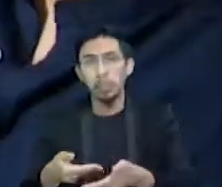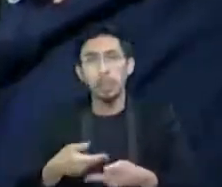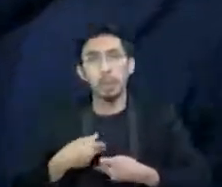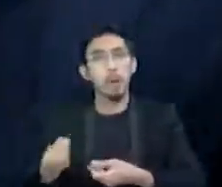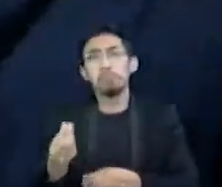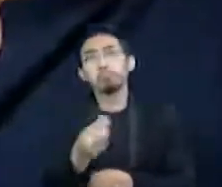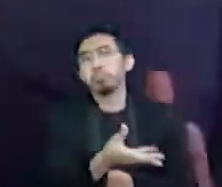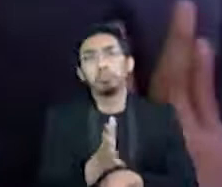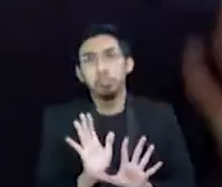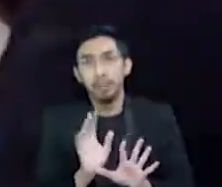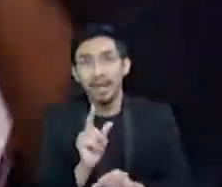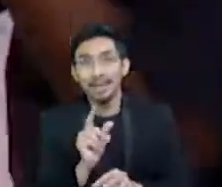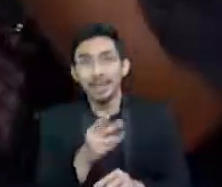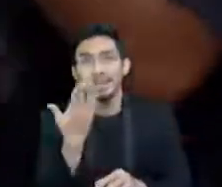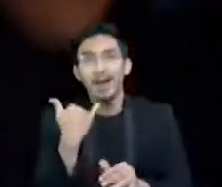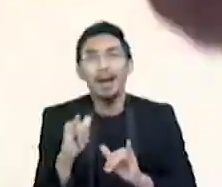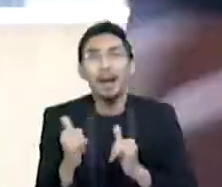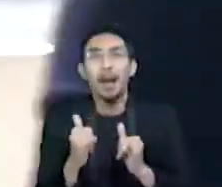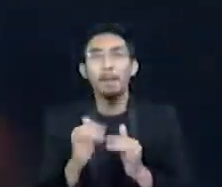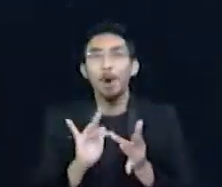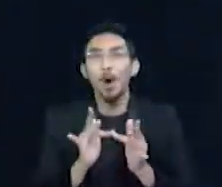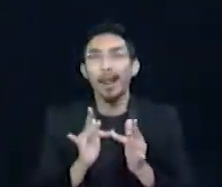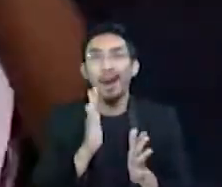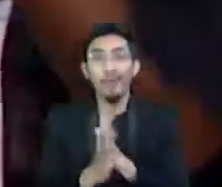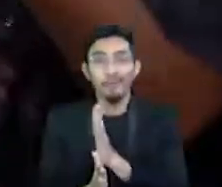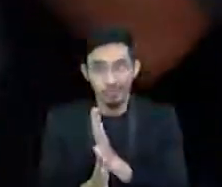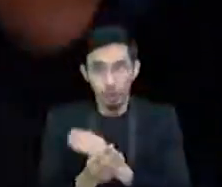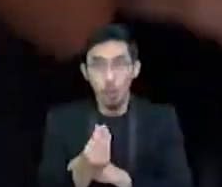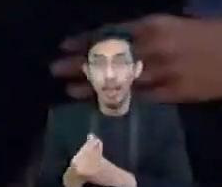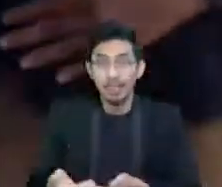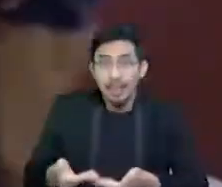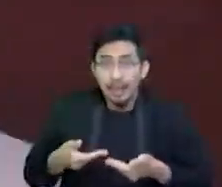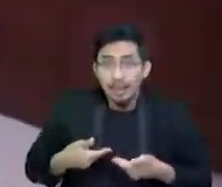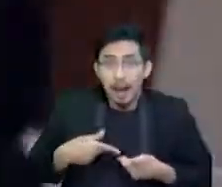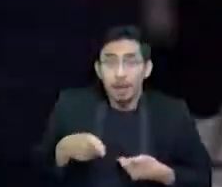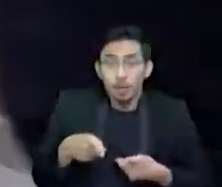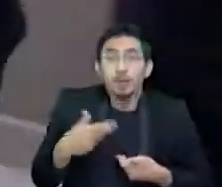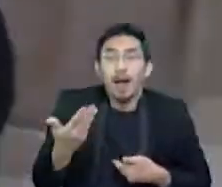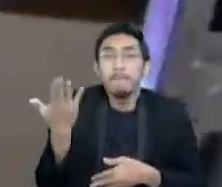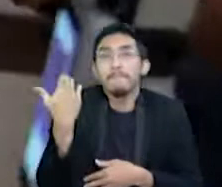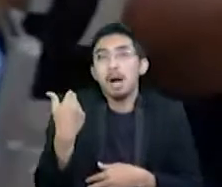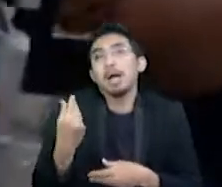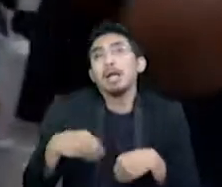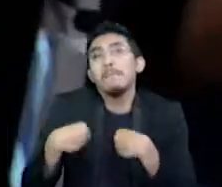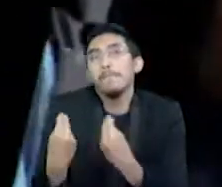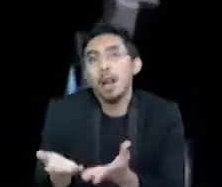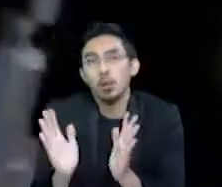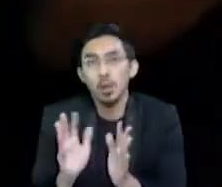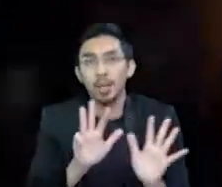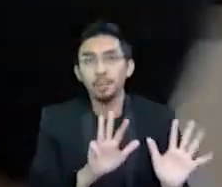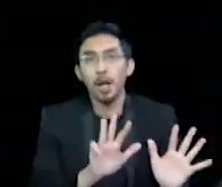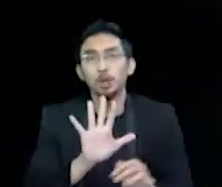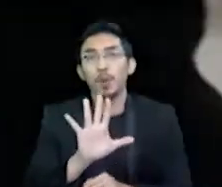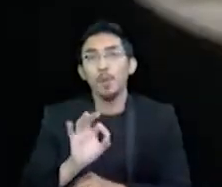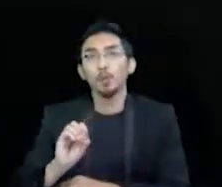Arab bermain game online secara live. Uang yang diterima tersebut baru dikembalikan kemarin hari Senin sebesar 950 juta